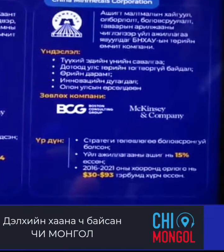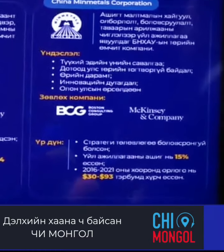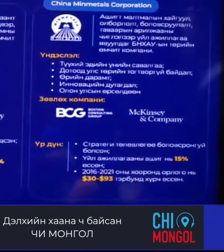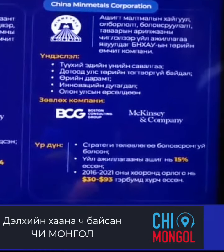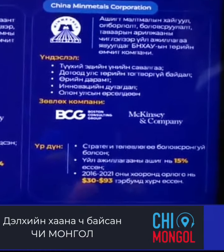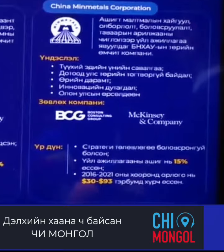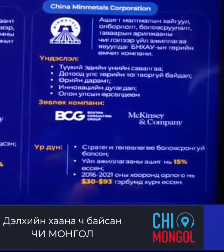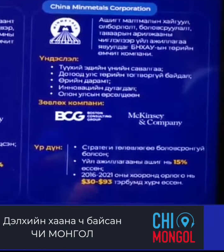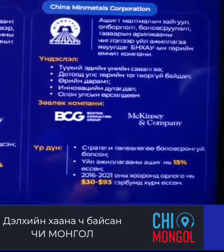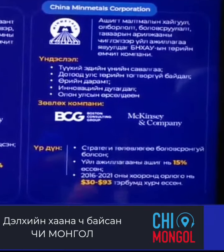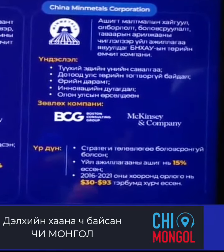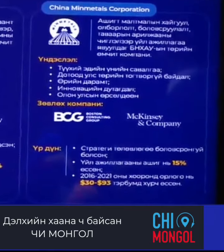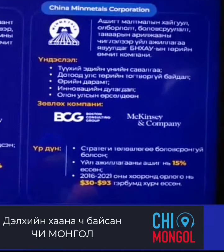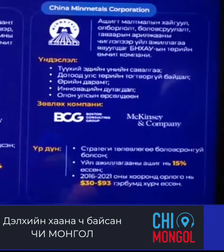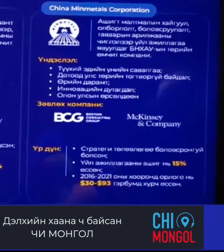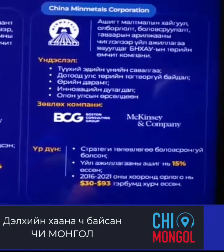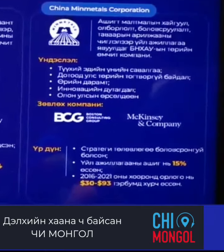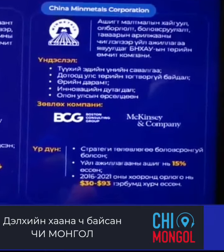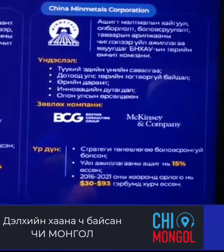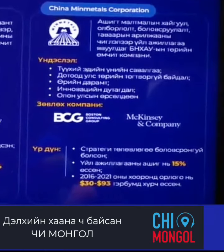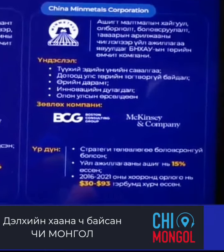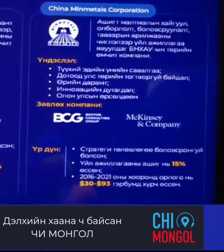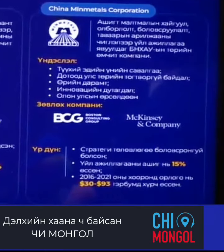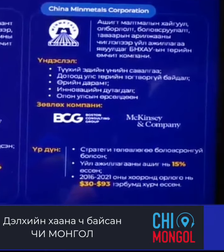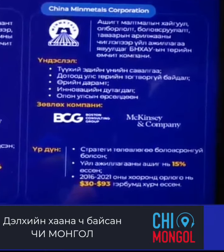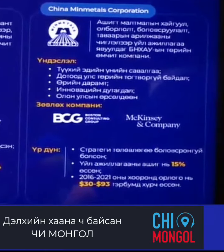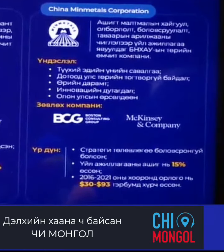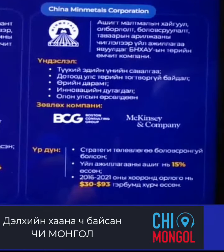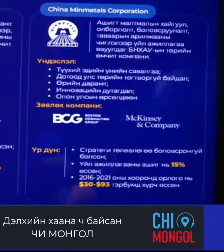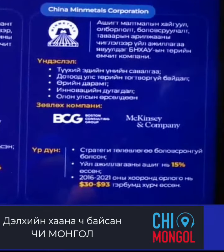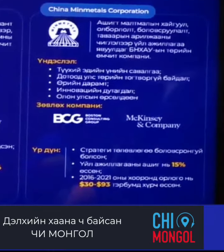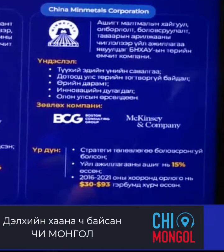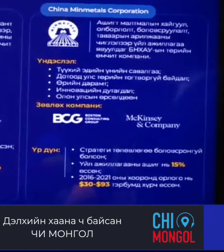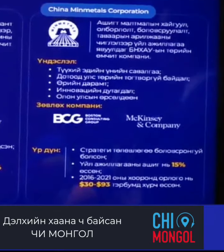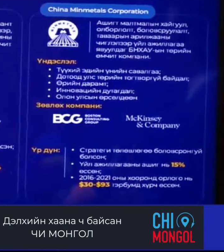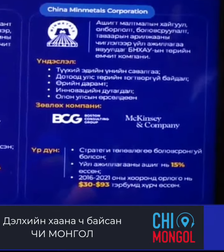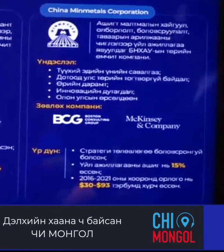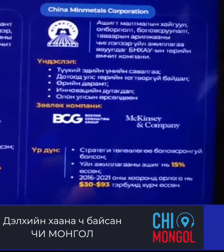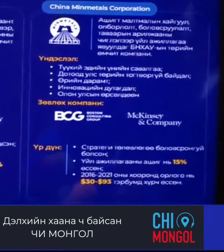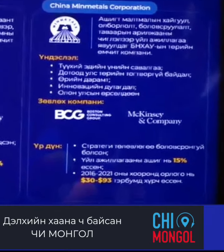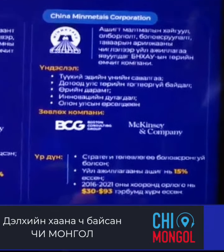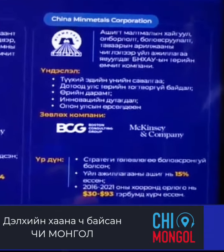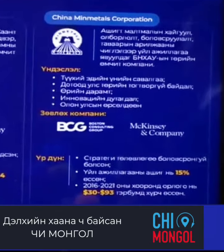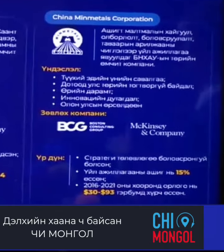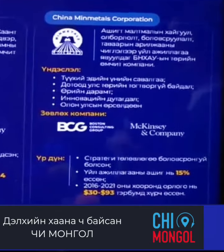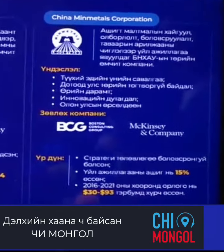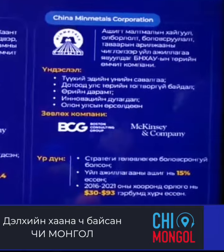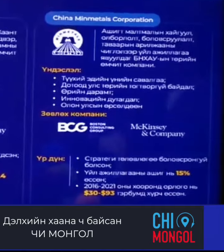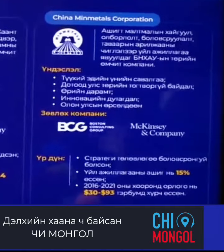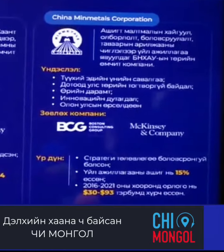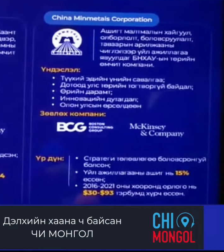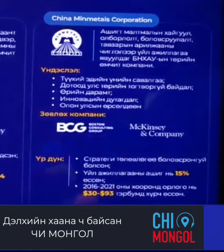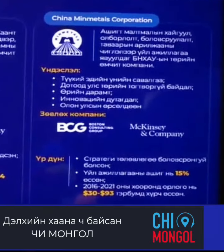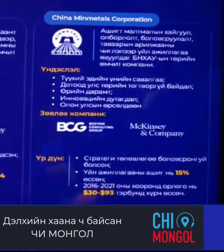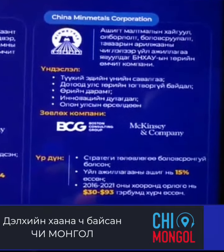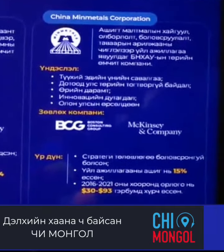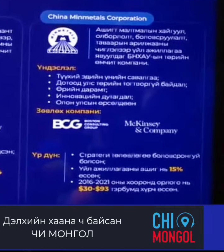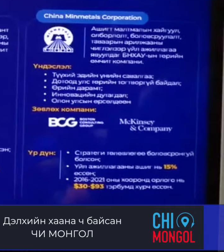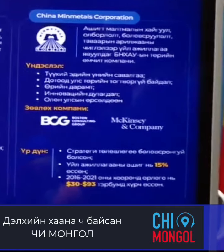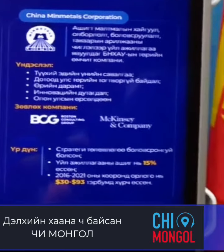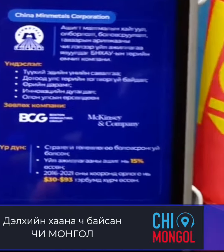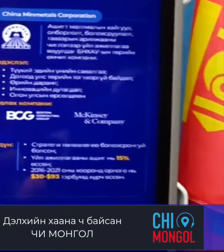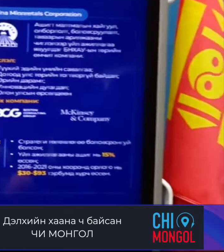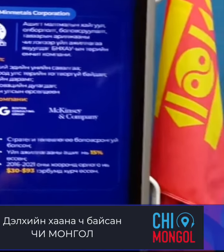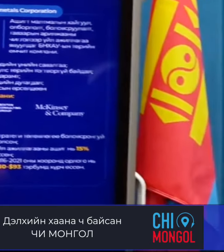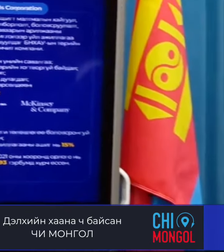үйл ажиллагааны ашиг нь 15% нэмэгдсэн гэсэн юм сайн туршлагууд бий. Тийм ч учраас Эрдэнэ тавталгын офицуд компаниг бол бид